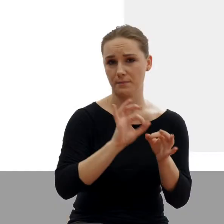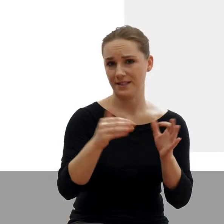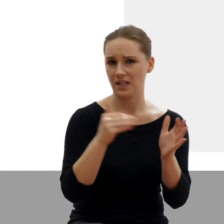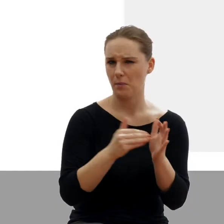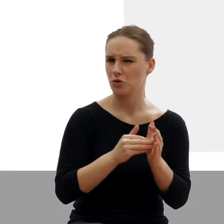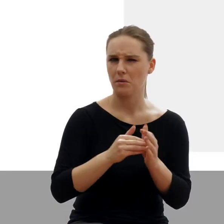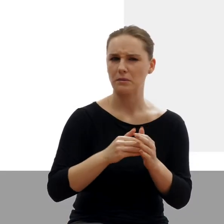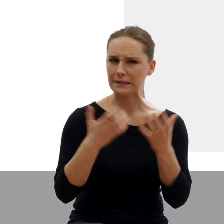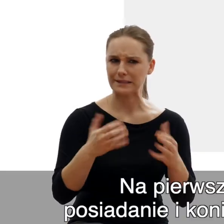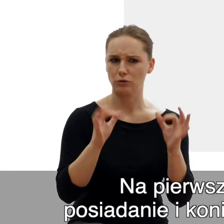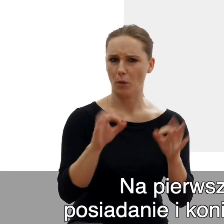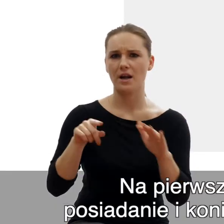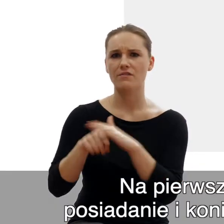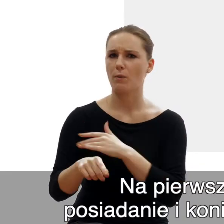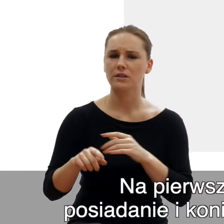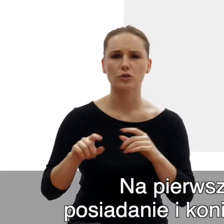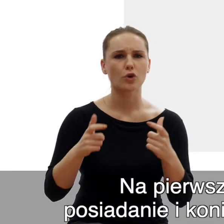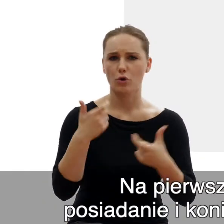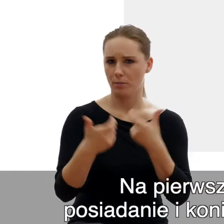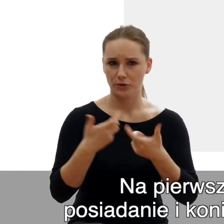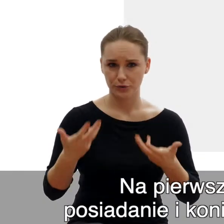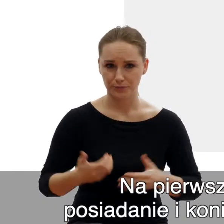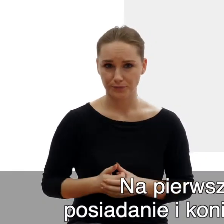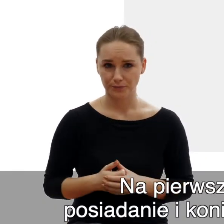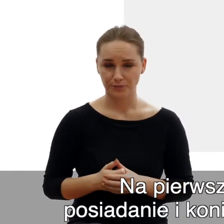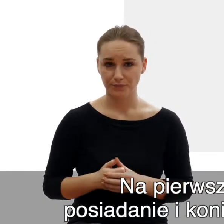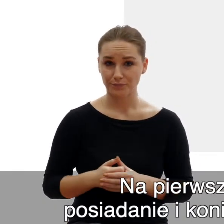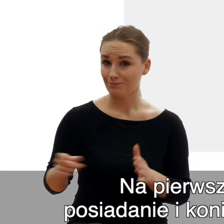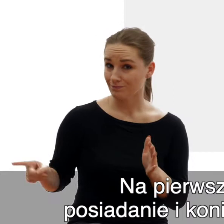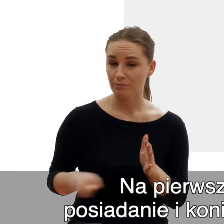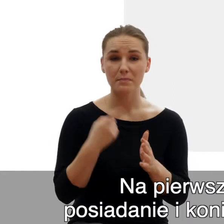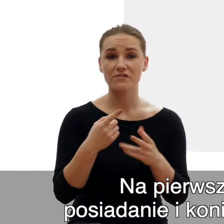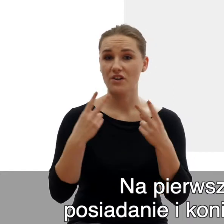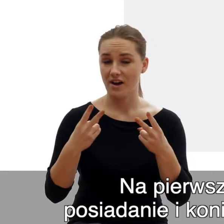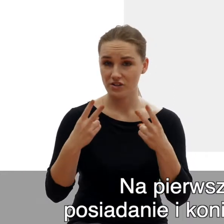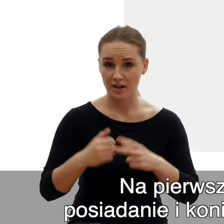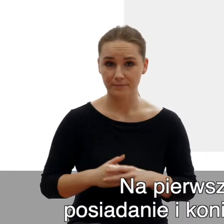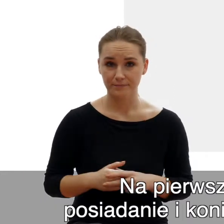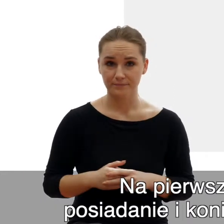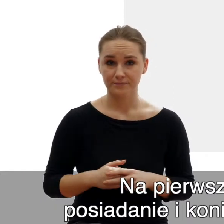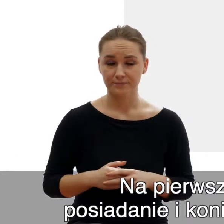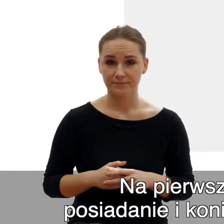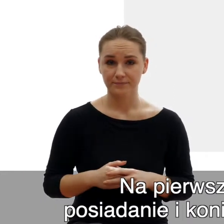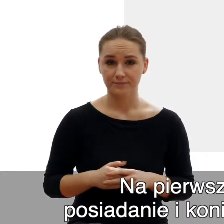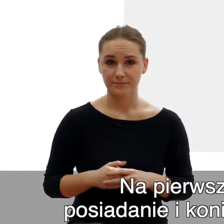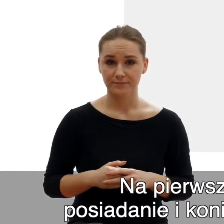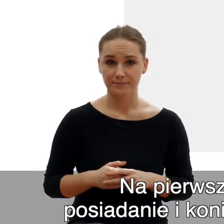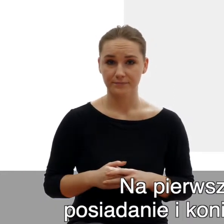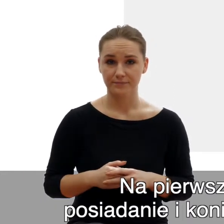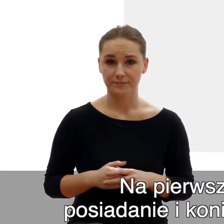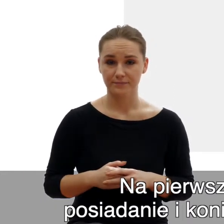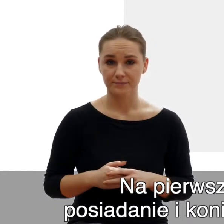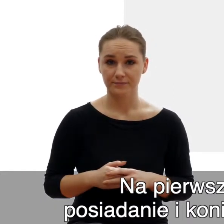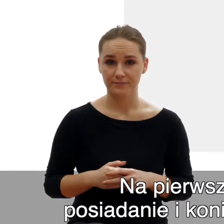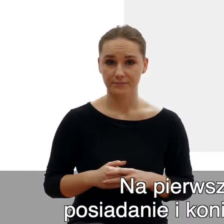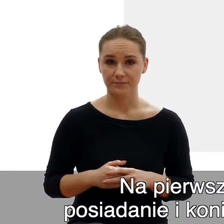I na pierwszy plan wysuwa się to, że konieczne jest posiadanie i konieczne jest też